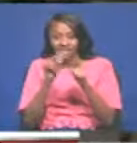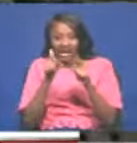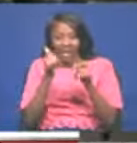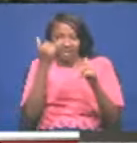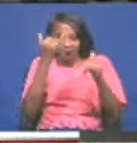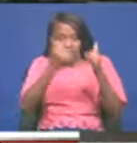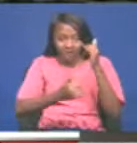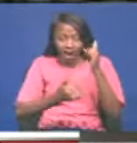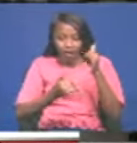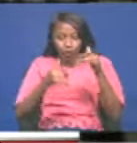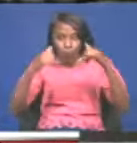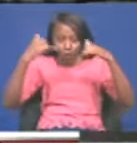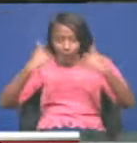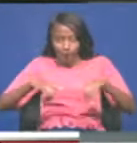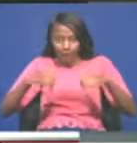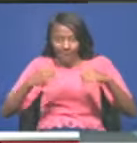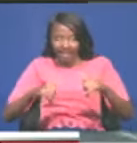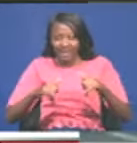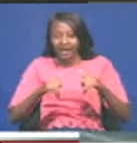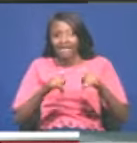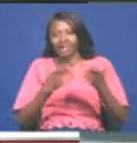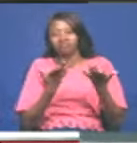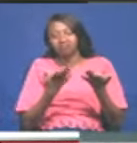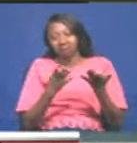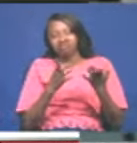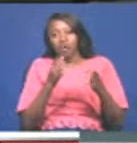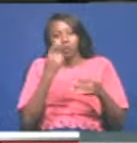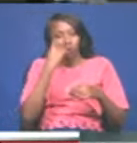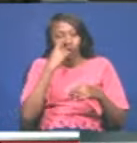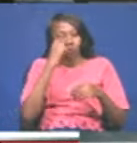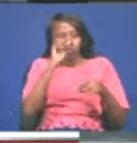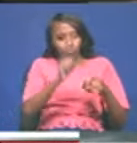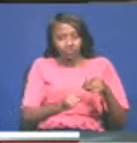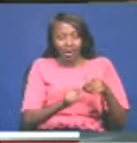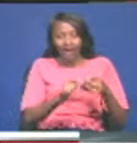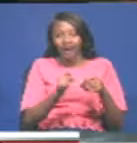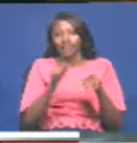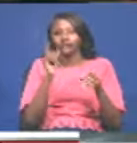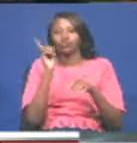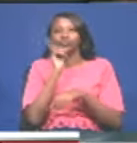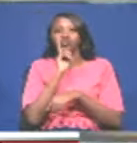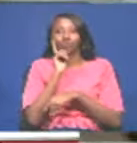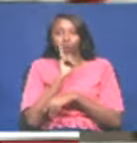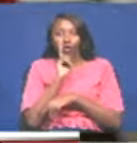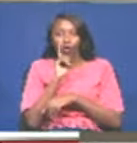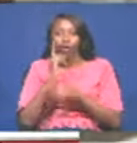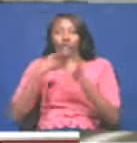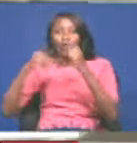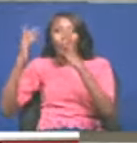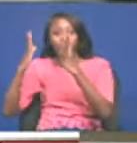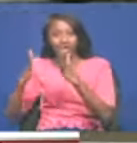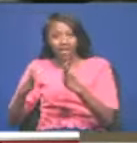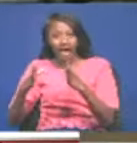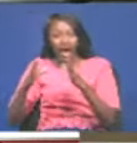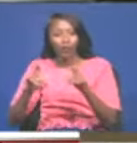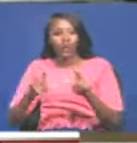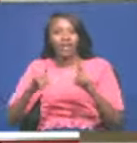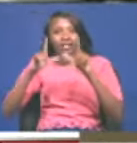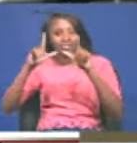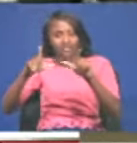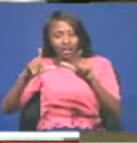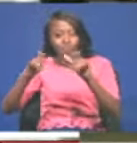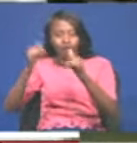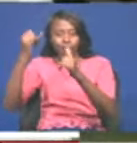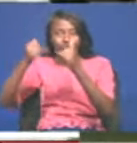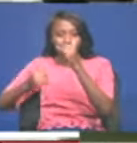makundi dhidi ya Nice Legends ya Sudani Kusini kesho. Timu mshindi itajinyakulia tiketi ya kushiriki katika finali za